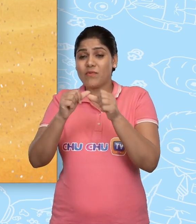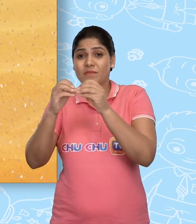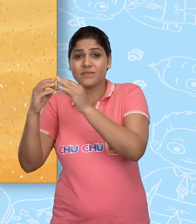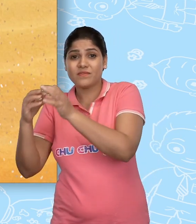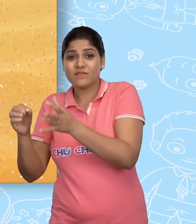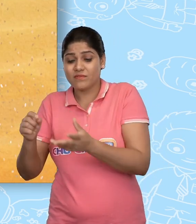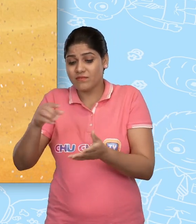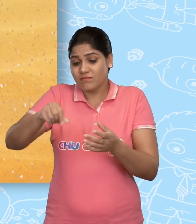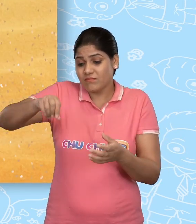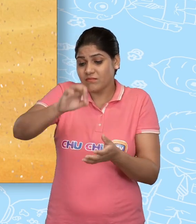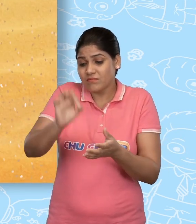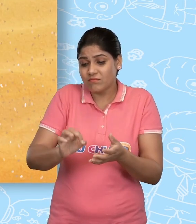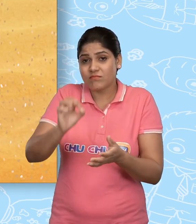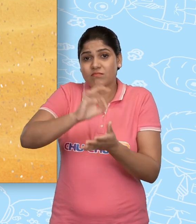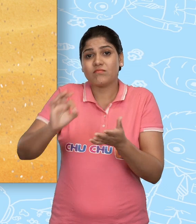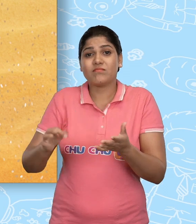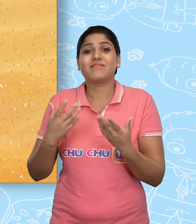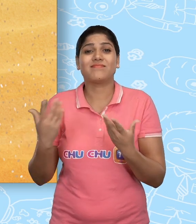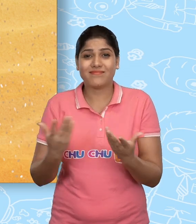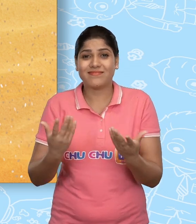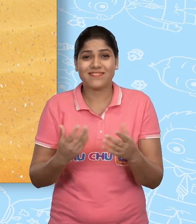लिख सकता है।